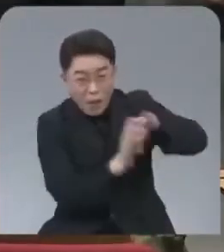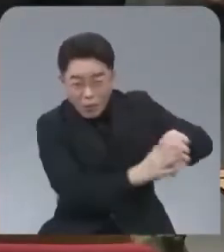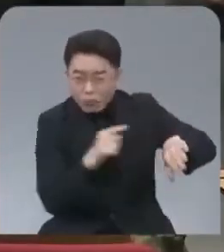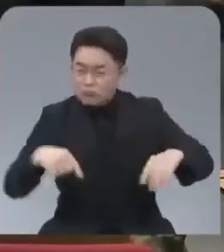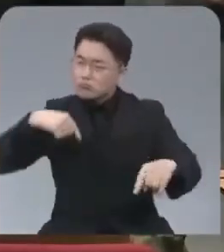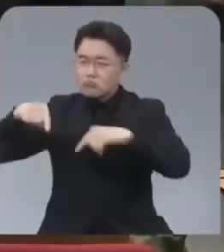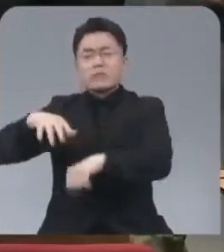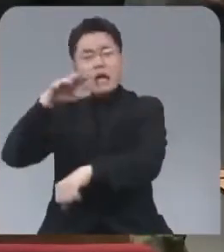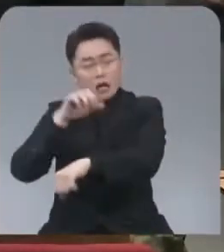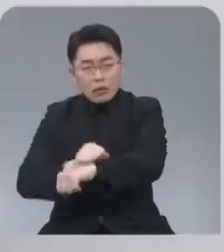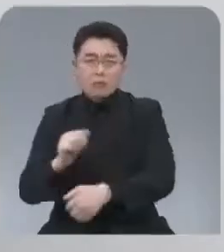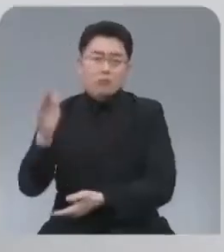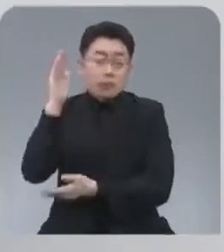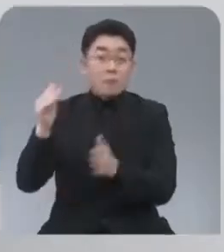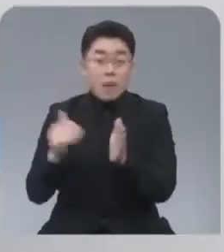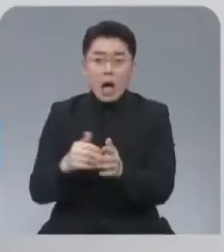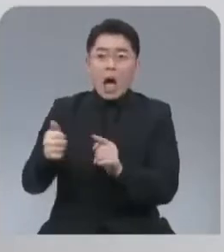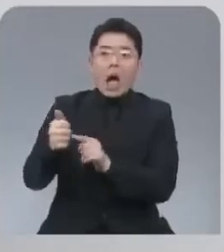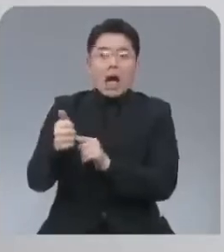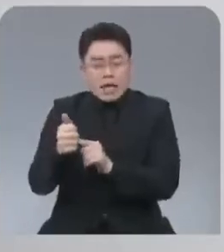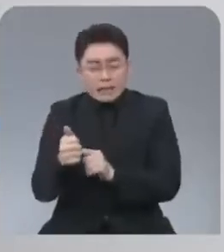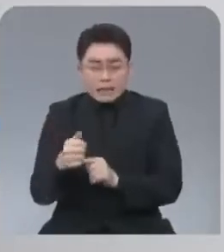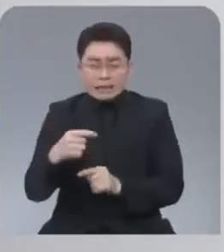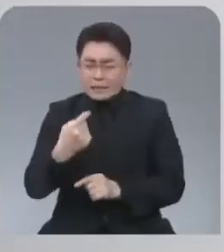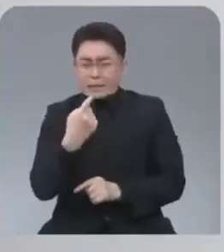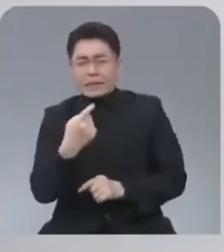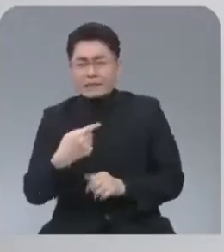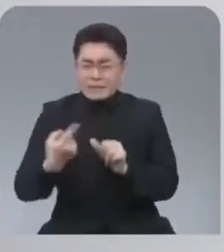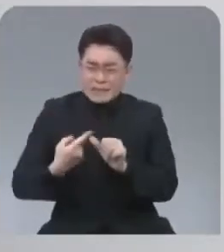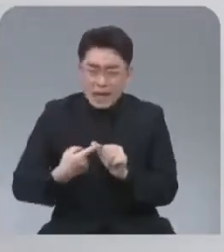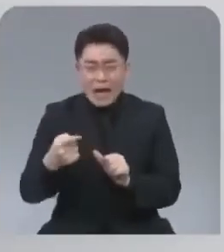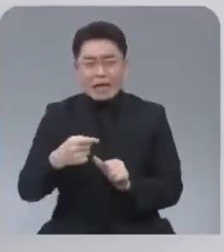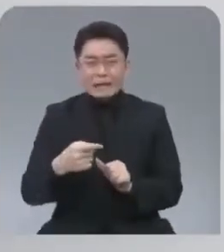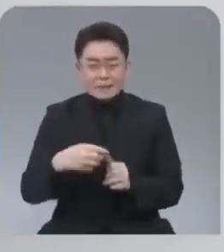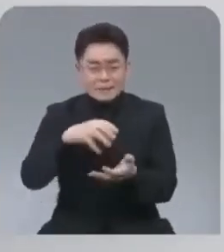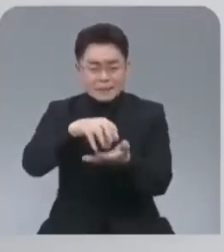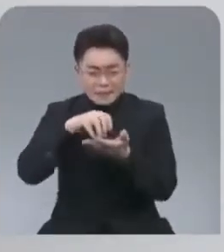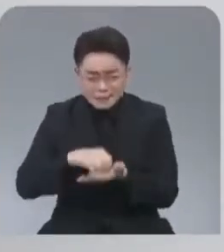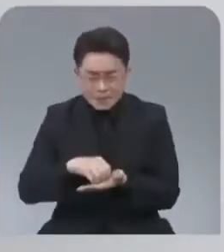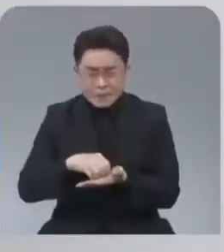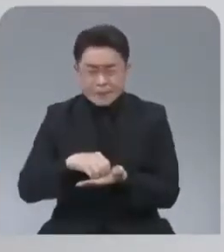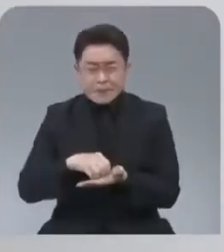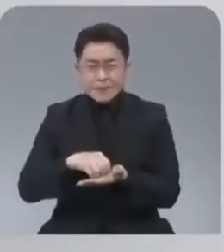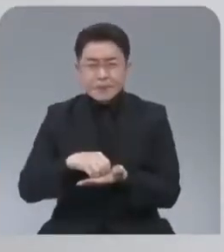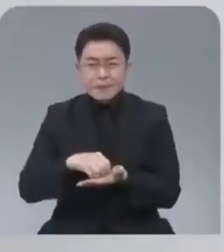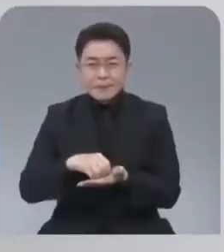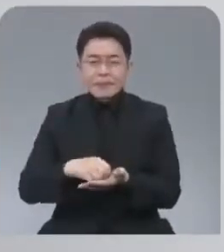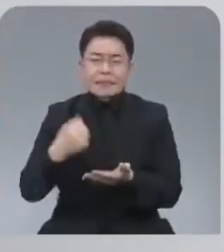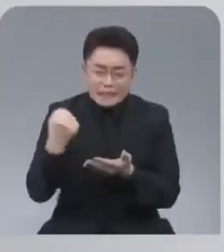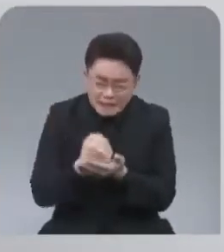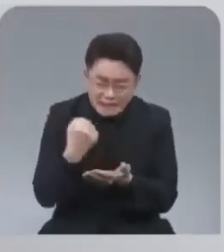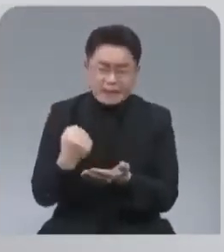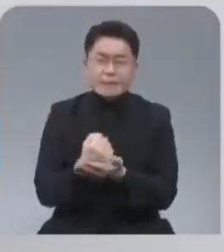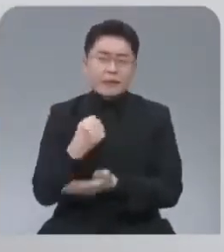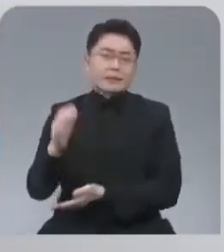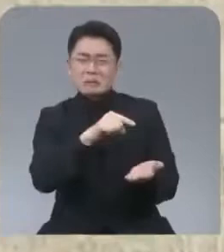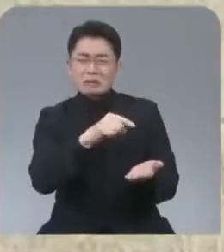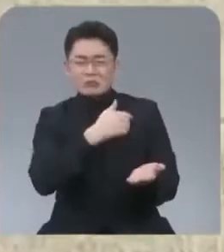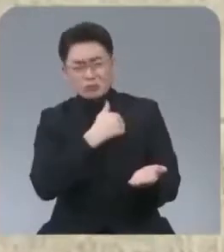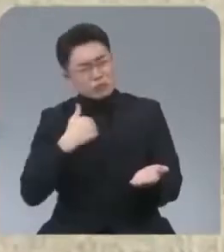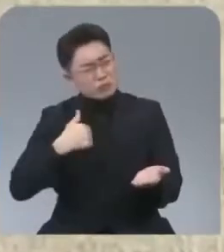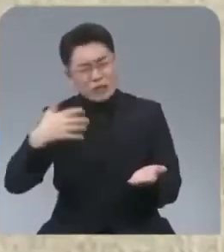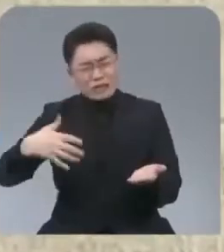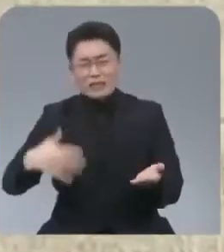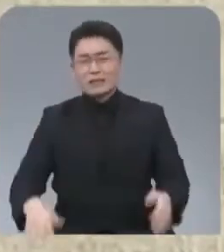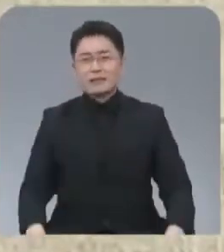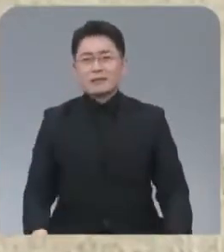유감을 밝혔습니다. 지적과 비판을 겸허히 수용하고 유감을 표합니다. 윤